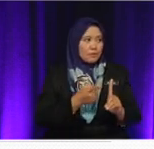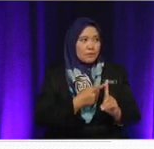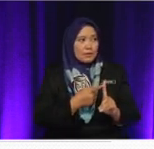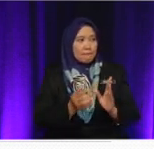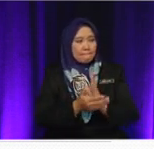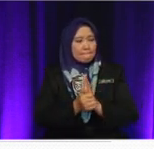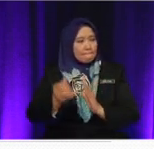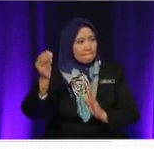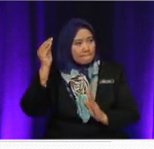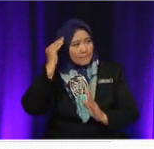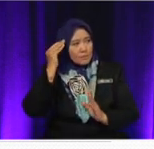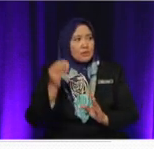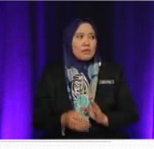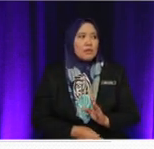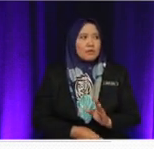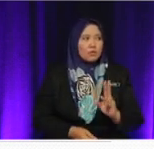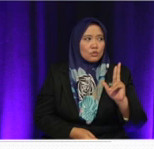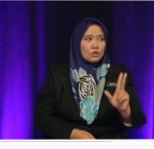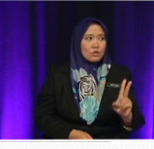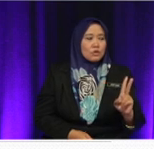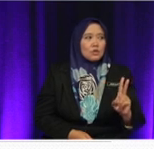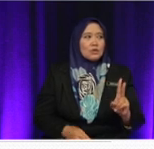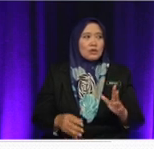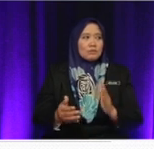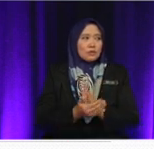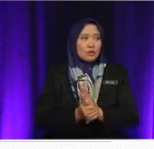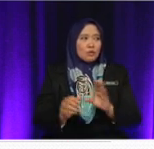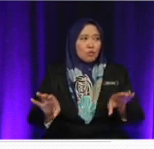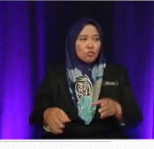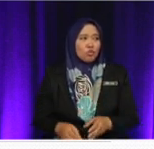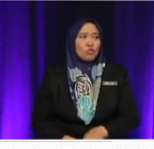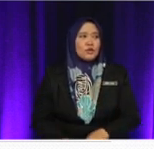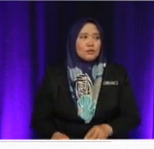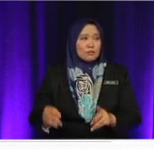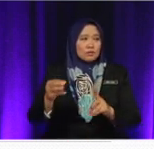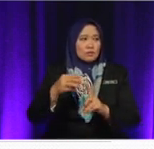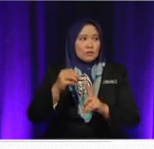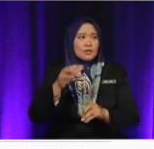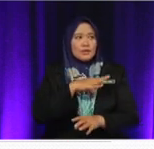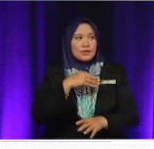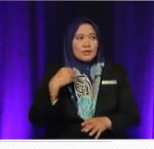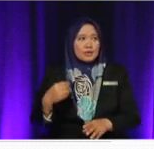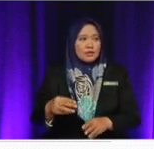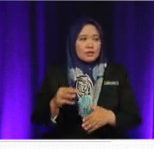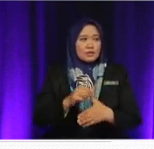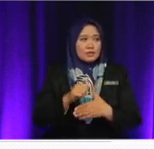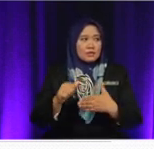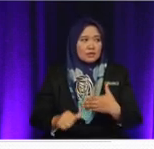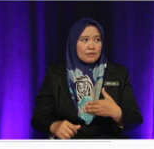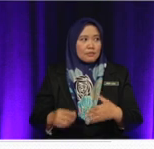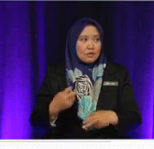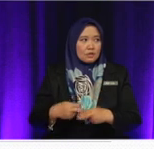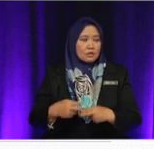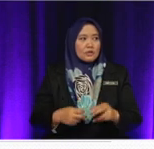kemahiran berfikir, yang kedua kemahiran buat keputusan dan menyelesaikan masalah, ketiga kemahiran runding cara, dan keempat